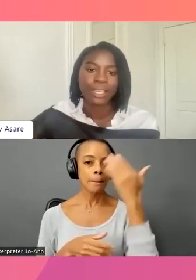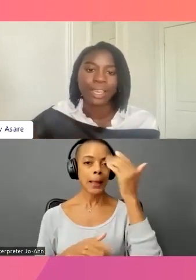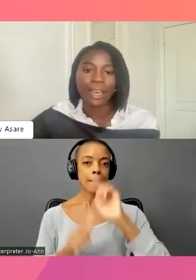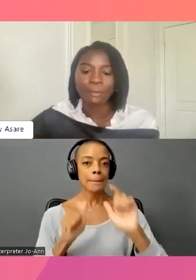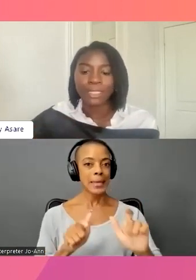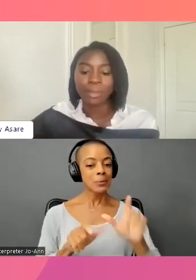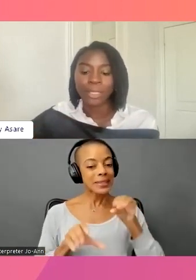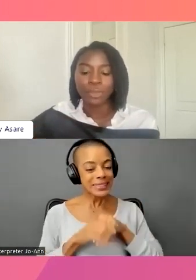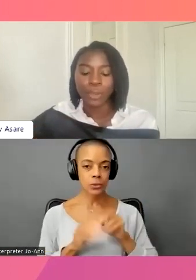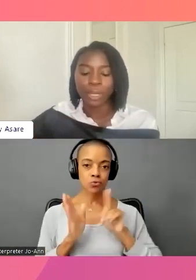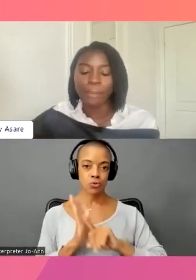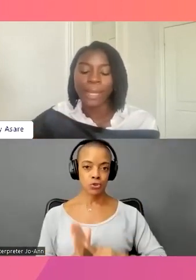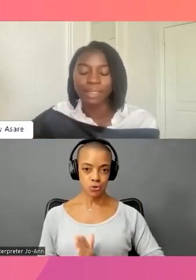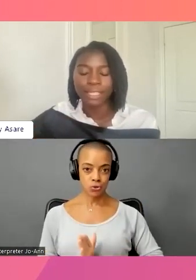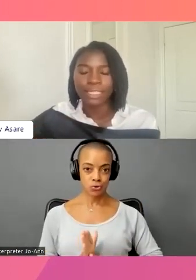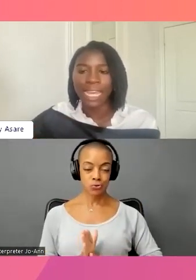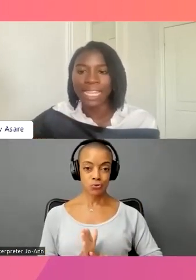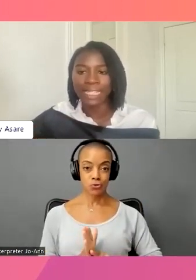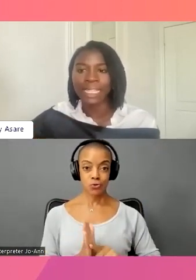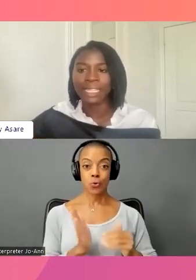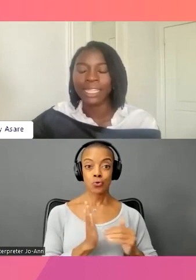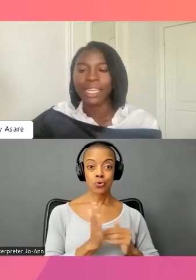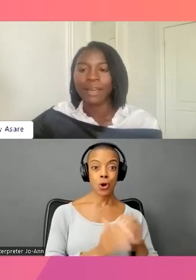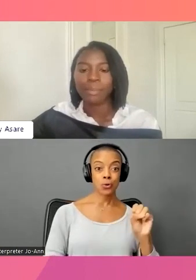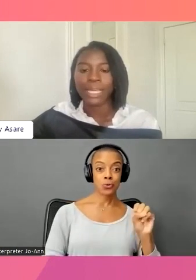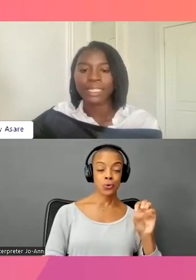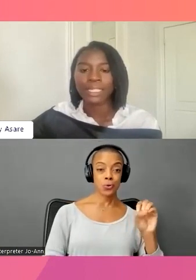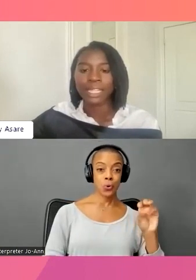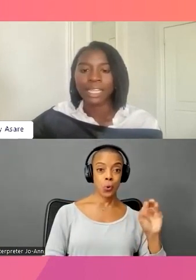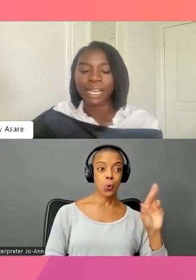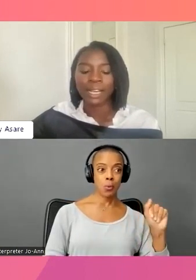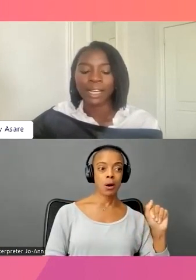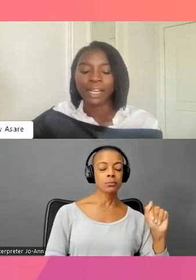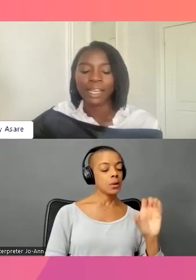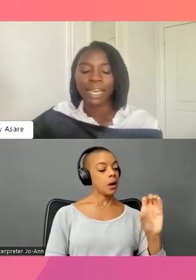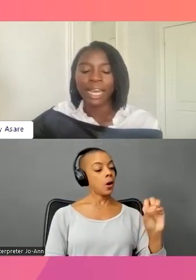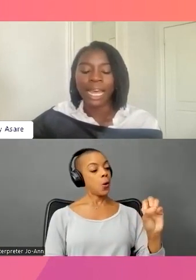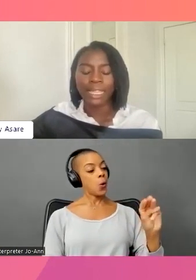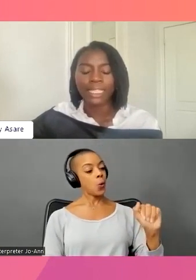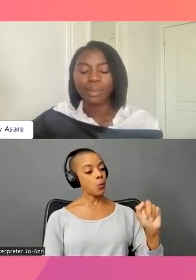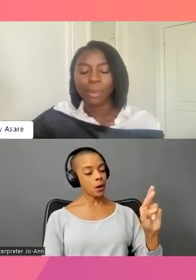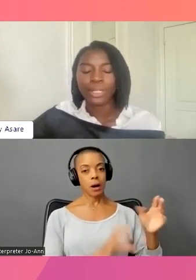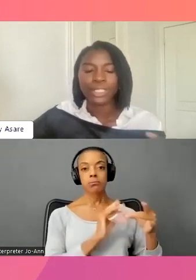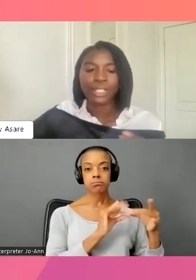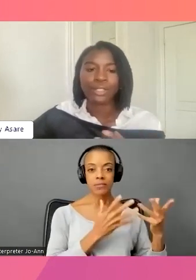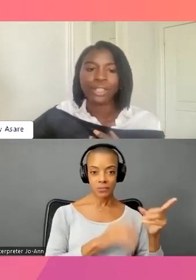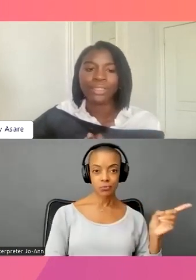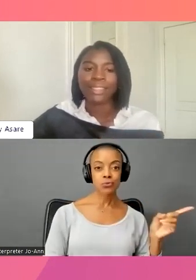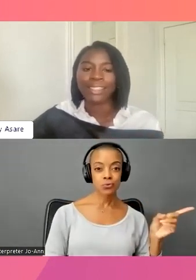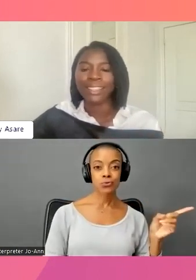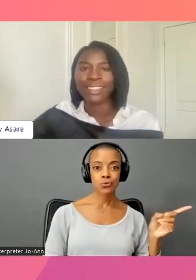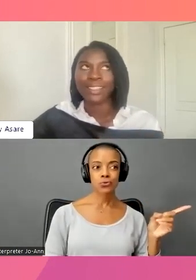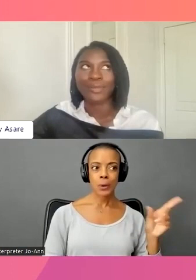Il faut également inclure les populations noires dans les recherches. Samira en a longuement parlé